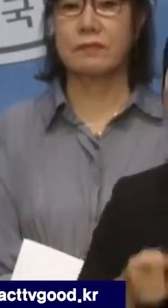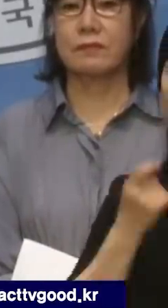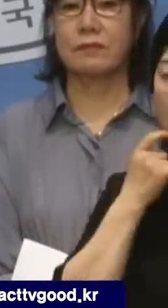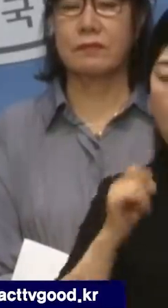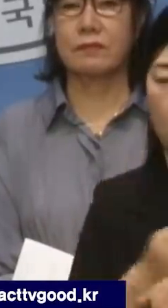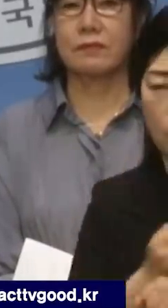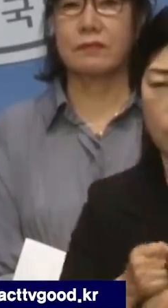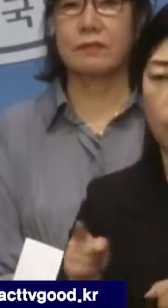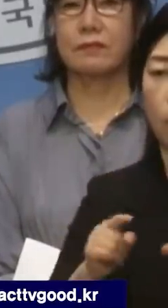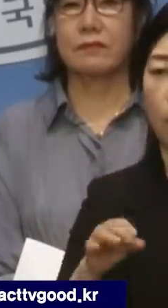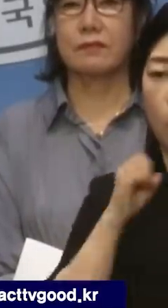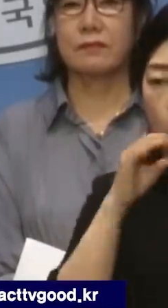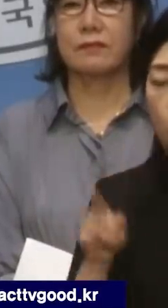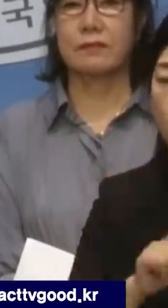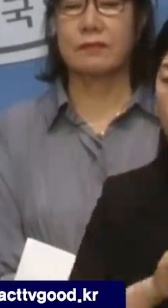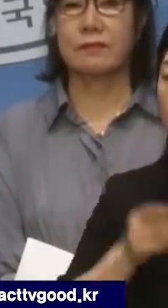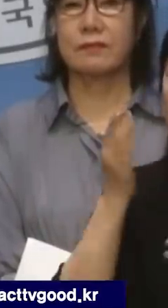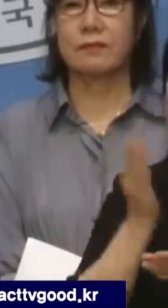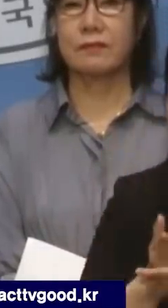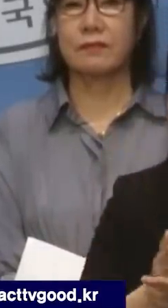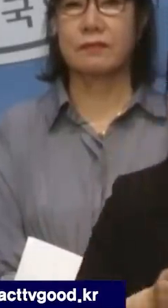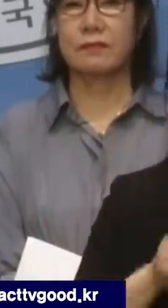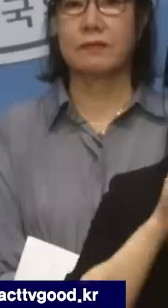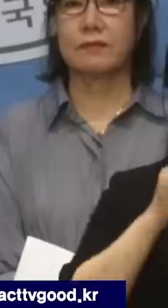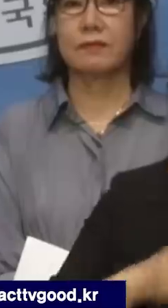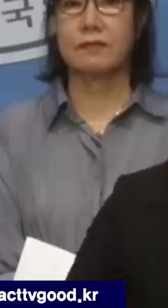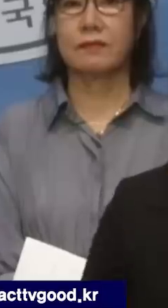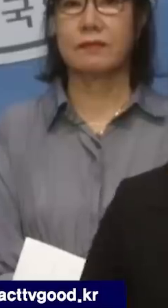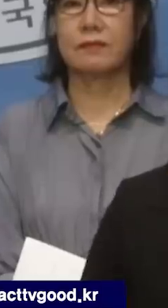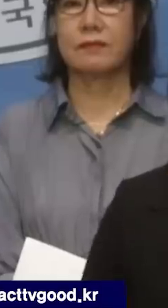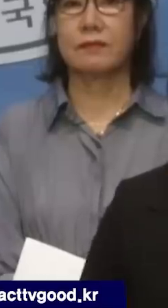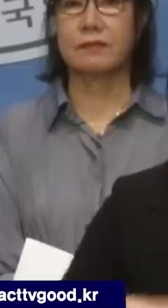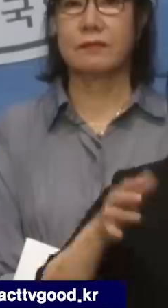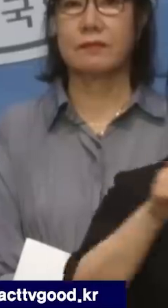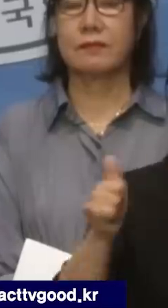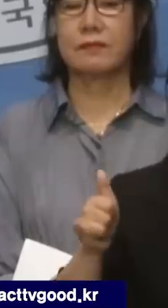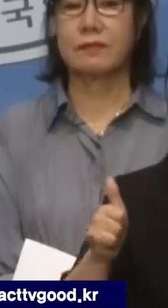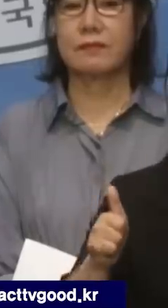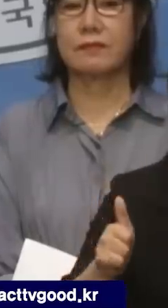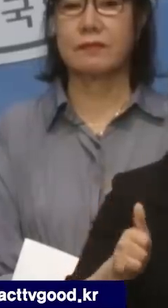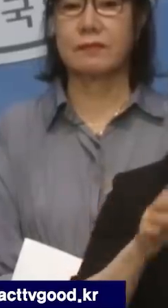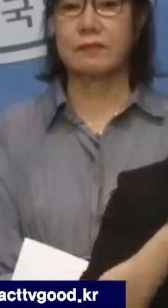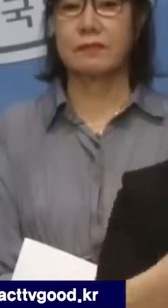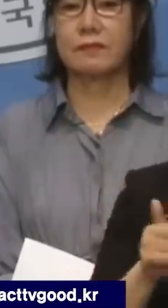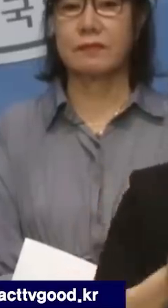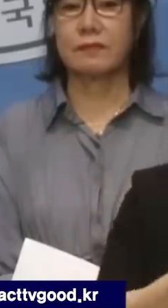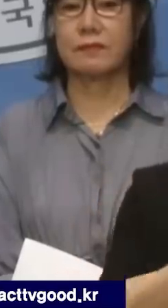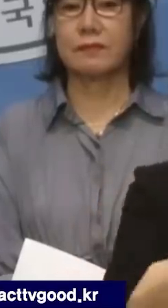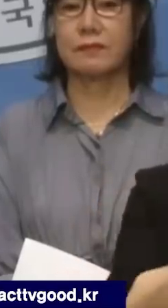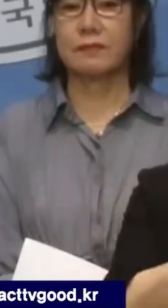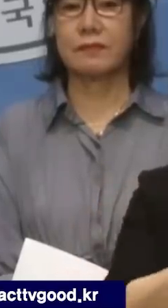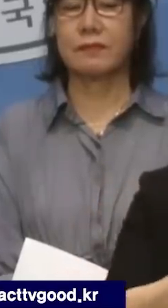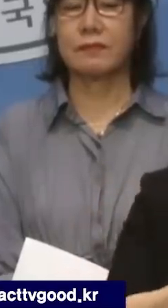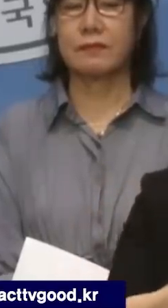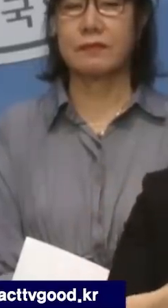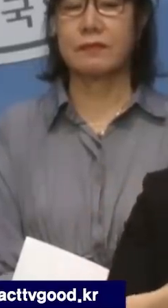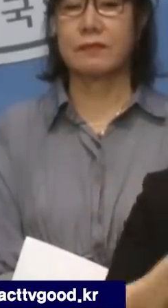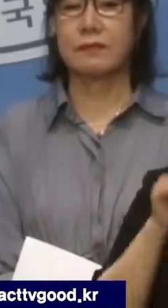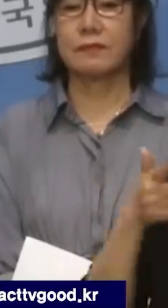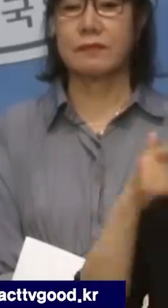괴담으로 단정짓고 있습니다. 우리 국민이 정보가 부족해서 또는 과학적 판단